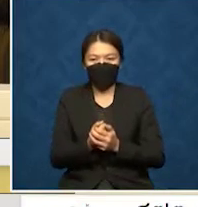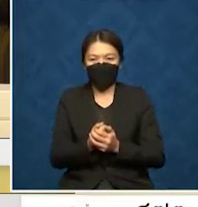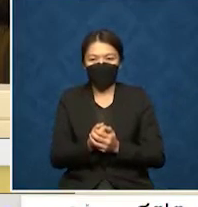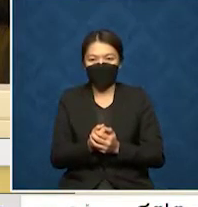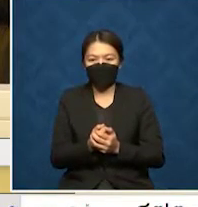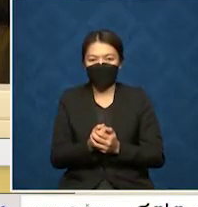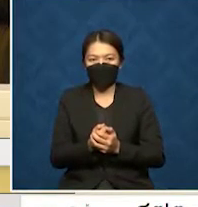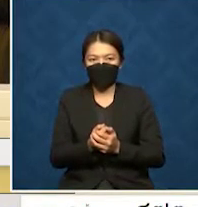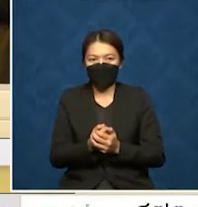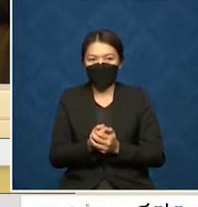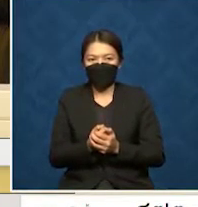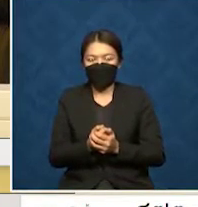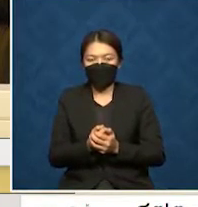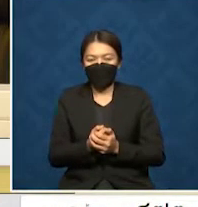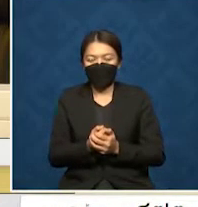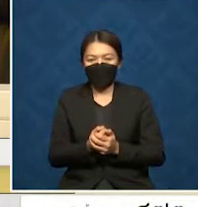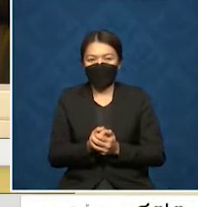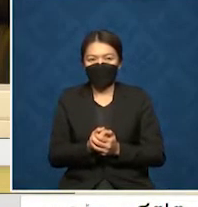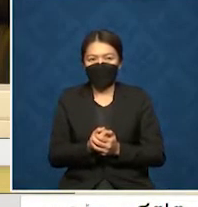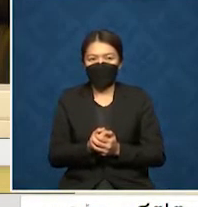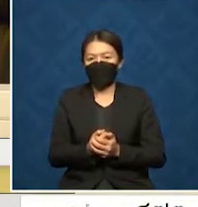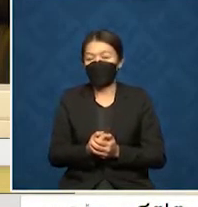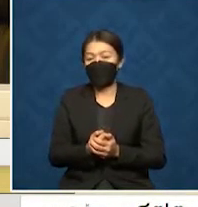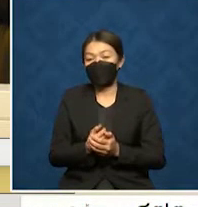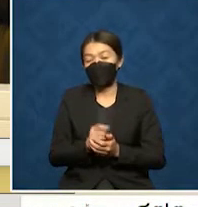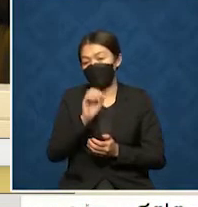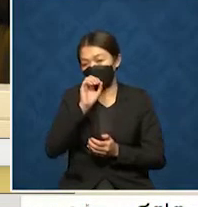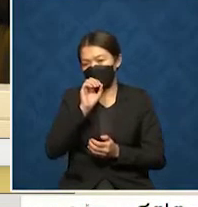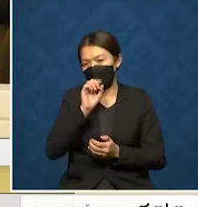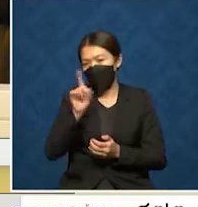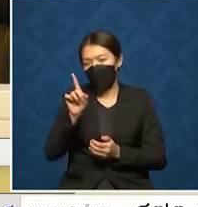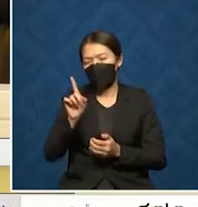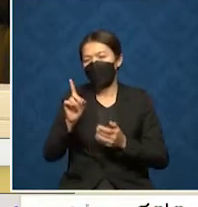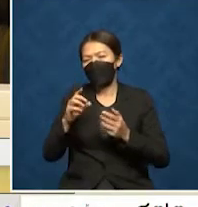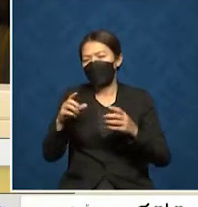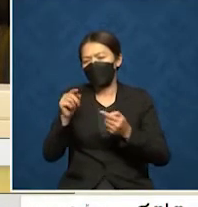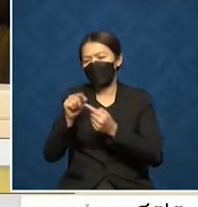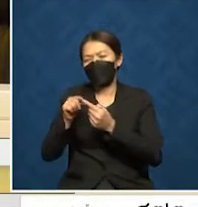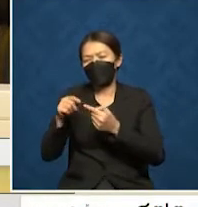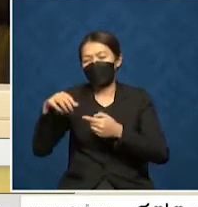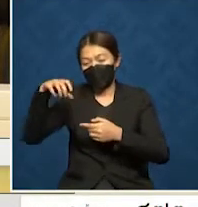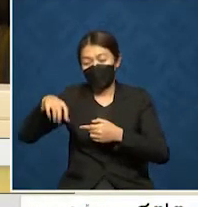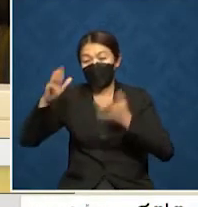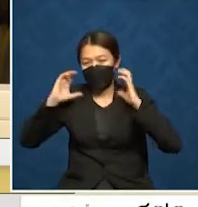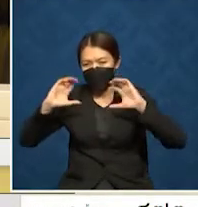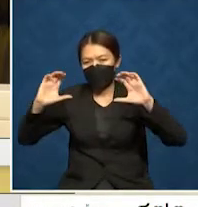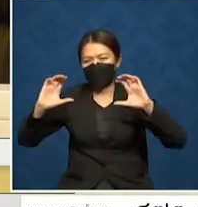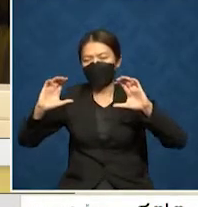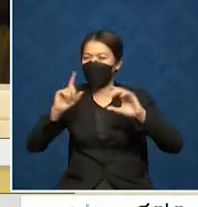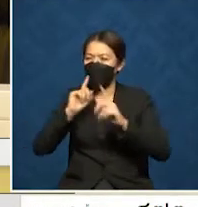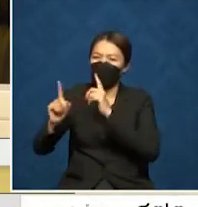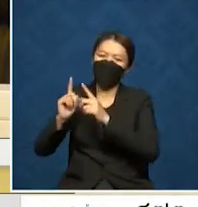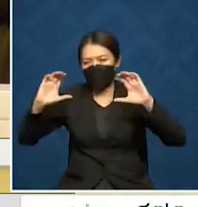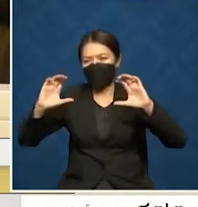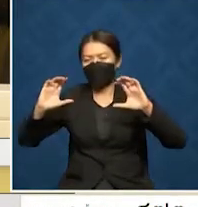จะวิพากษ์ในส่วนของราชการไม่ดีผ ผมวิตกกังวลอยู่แต่ว่าท่านได้วิพ